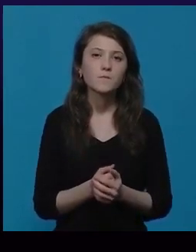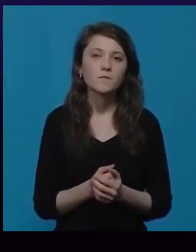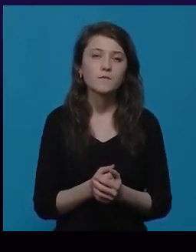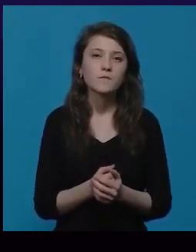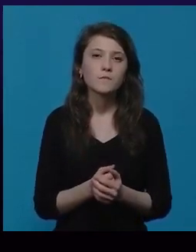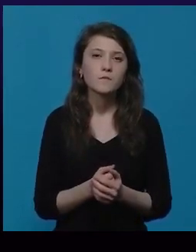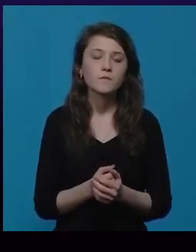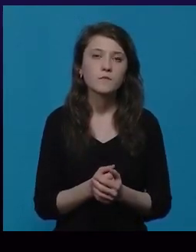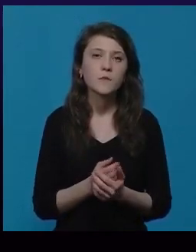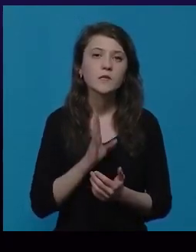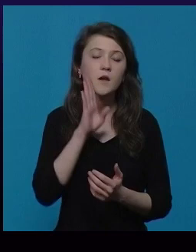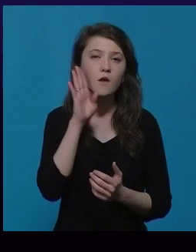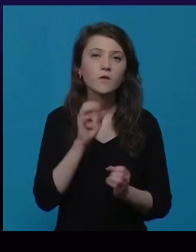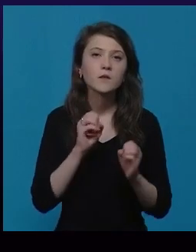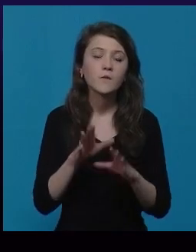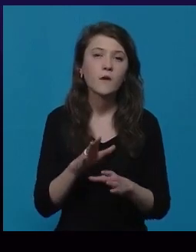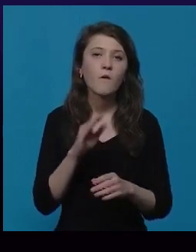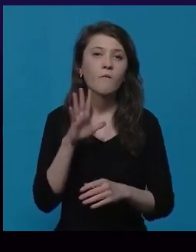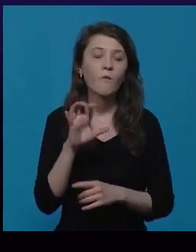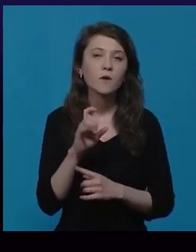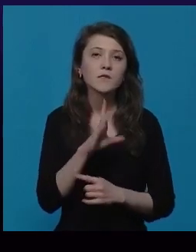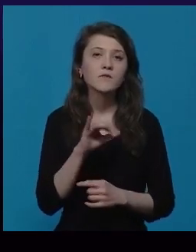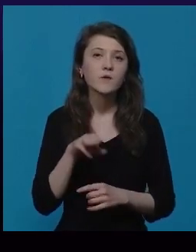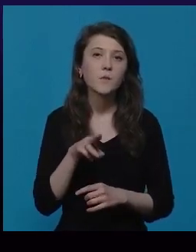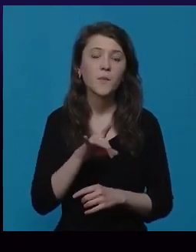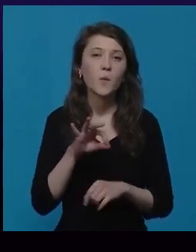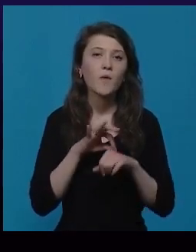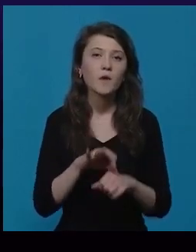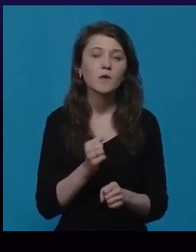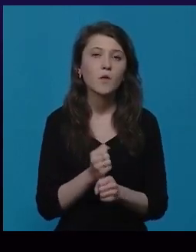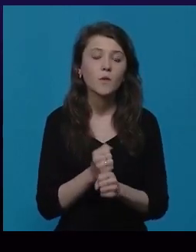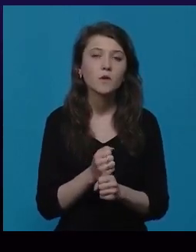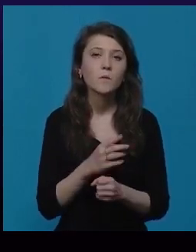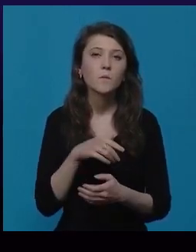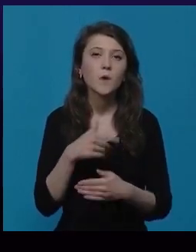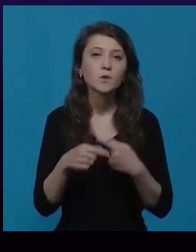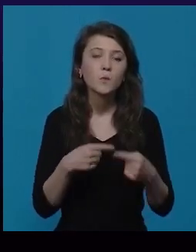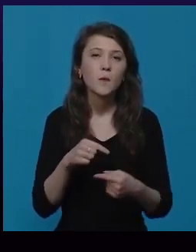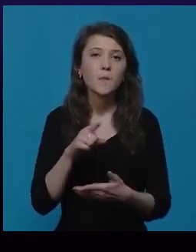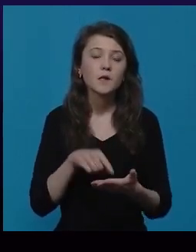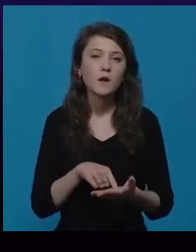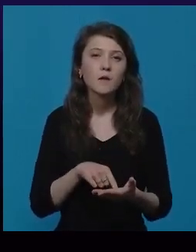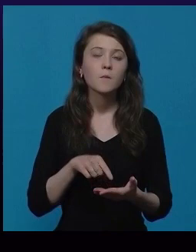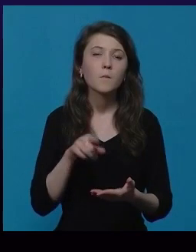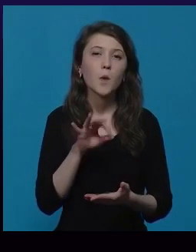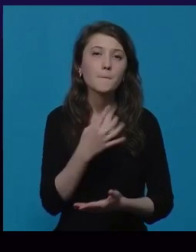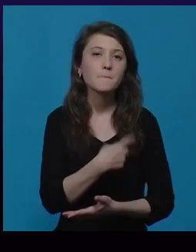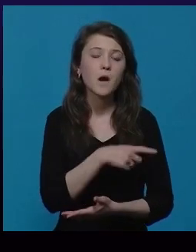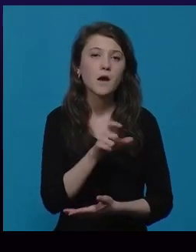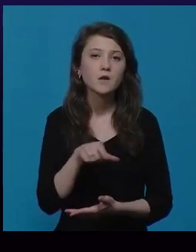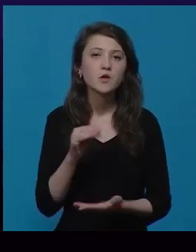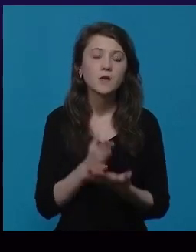звітують фото звіт про проведену роботу. Наступне питання щодо медиків. Чи забезпечені у вас медичні